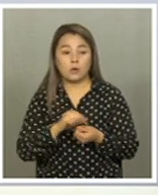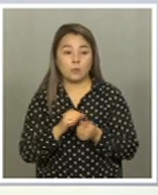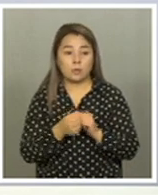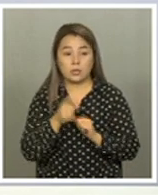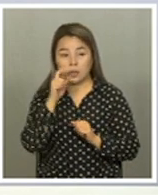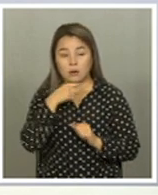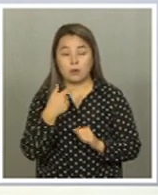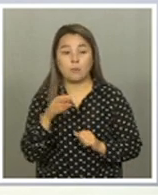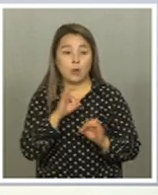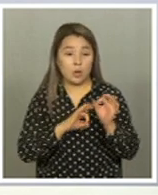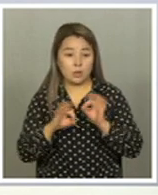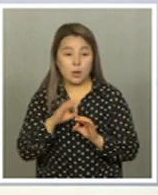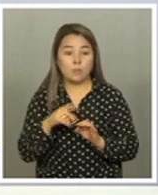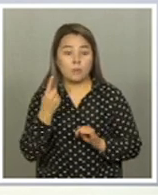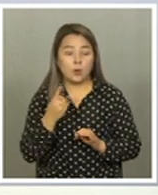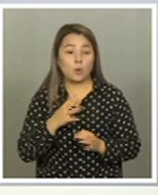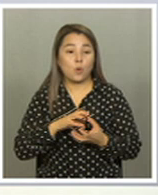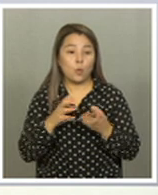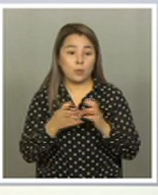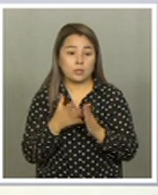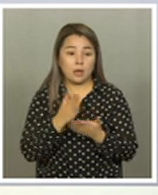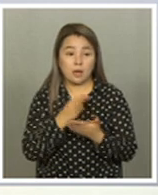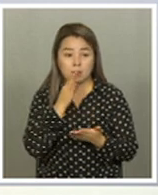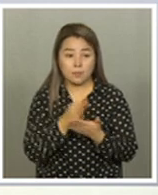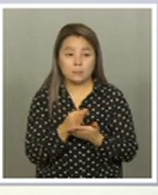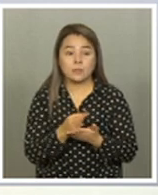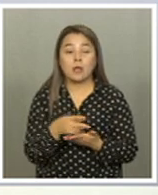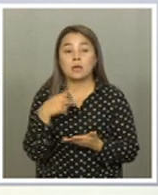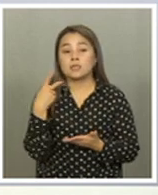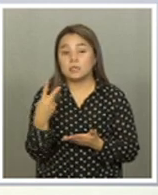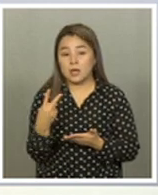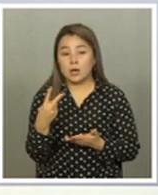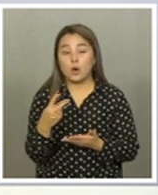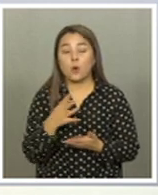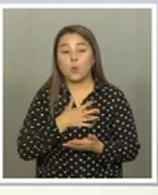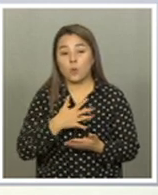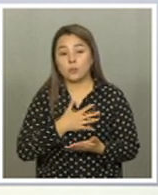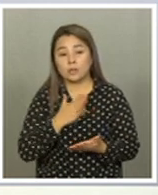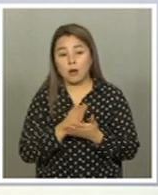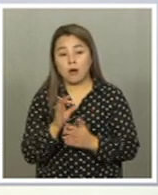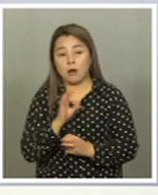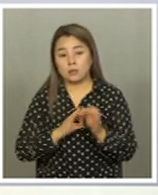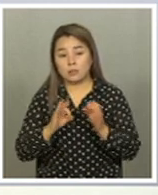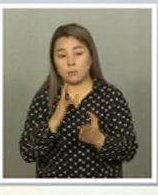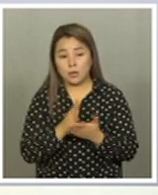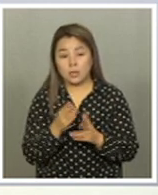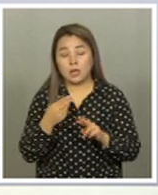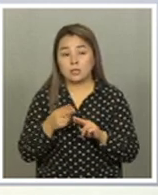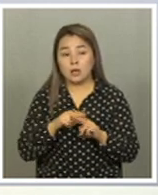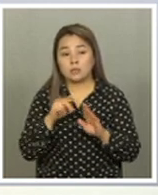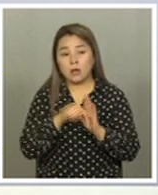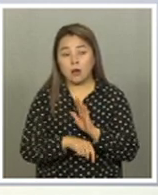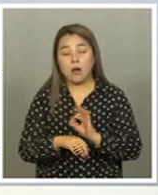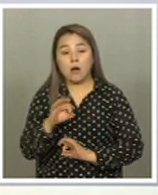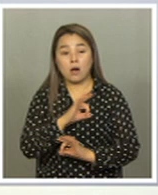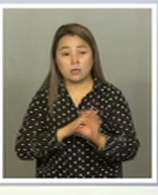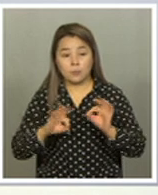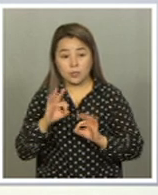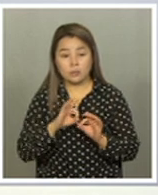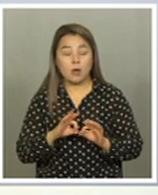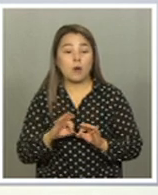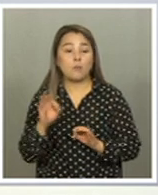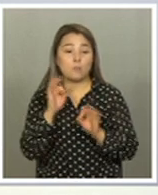бір көміртек атомынан және екі оттек атомынан тұрады. Және бұл атомдардың